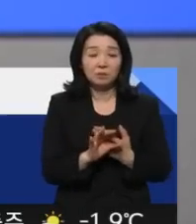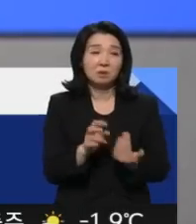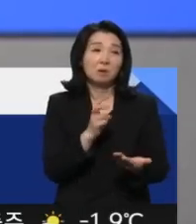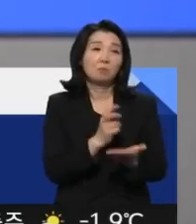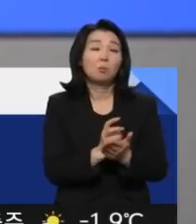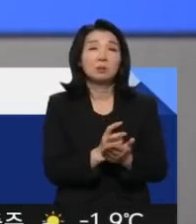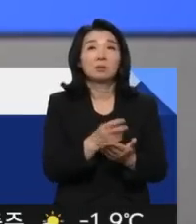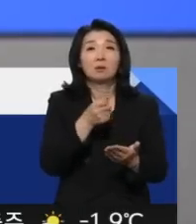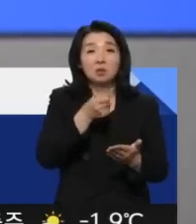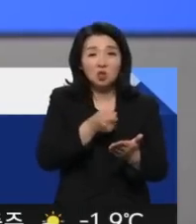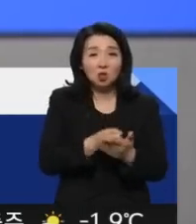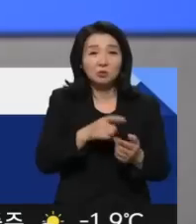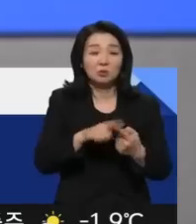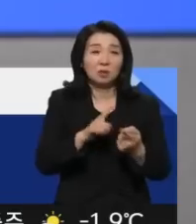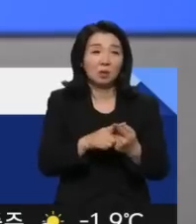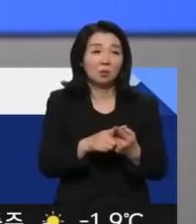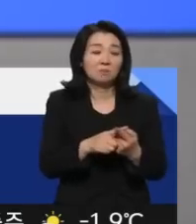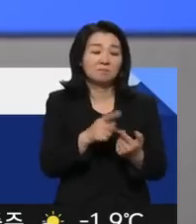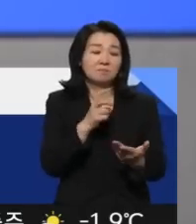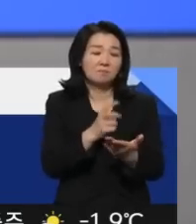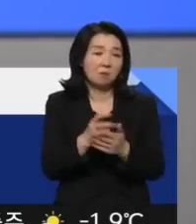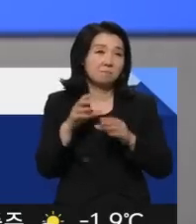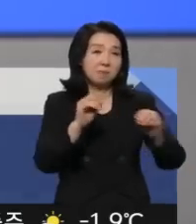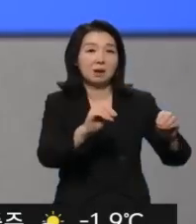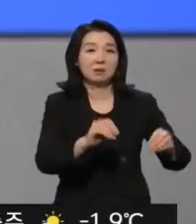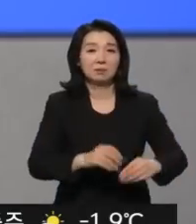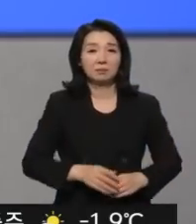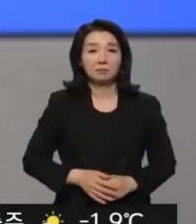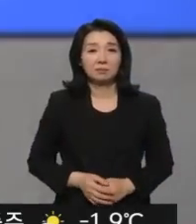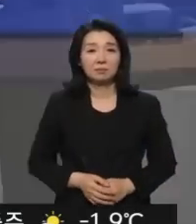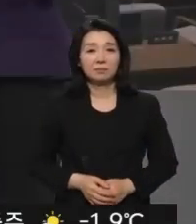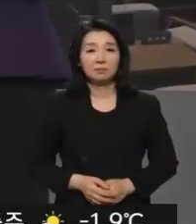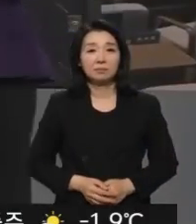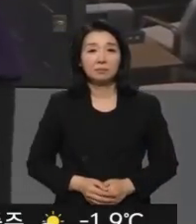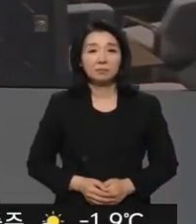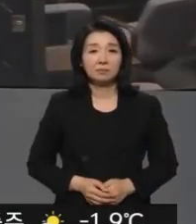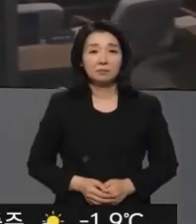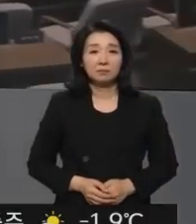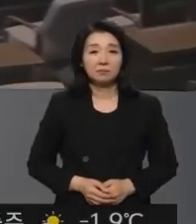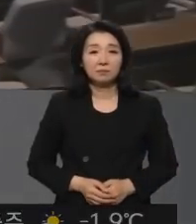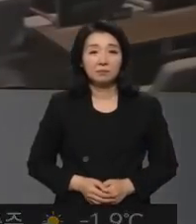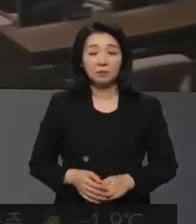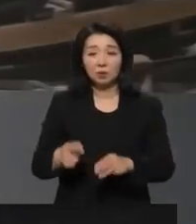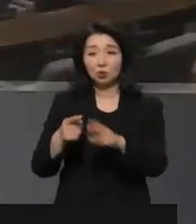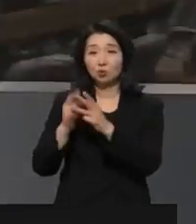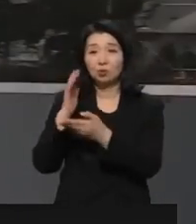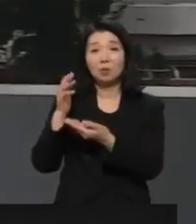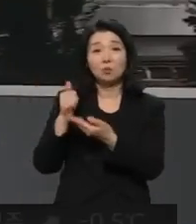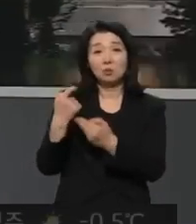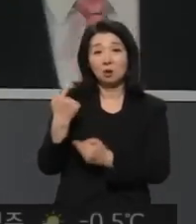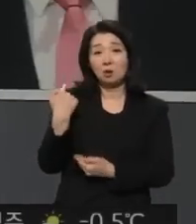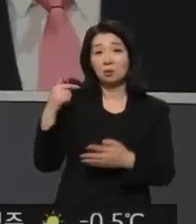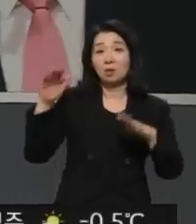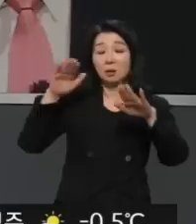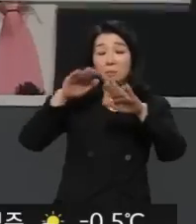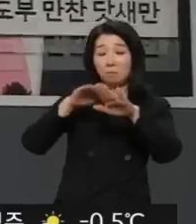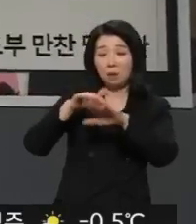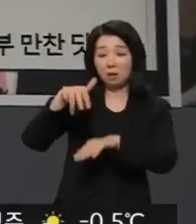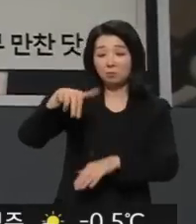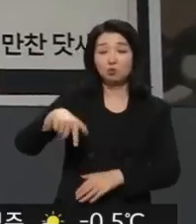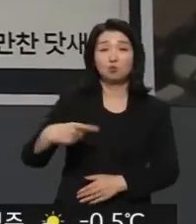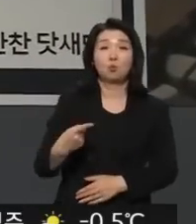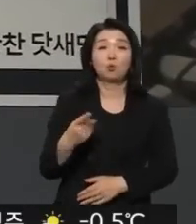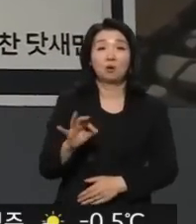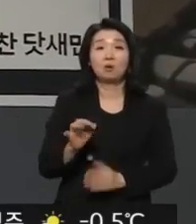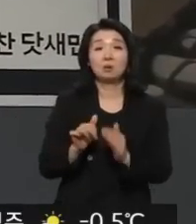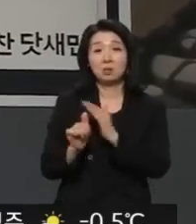법에서 정한 제재 절차에 들어가게 됩니다. 네, 이런 가운데 윤 대통령이 어제 저녁에 주호영 원내대표를